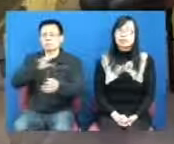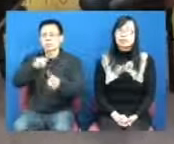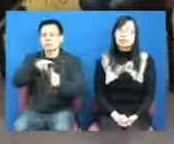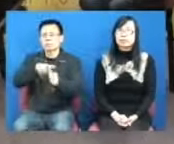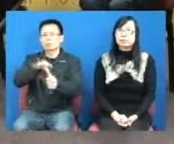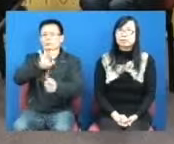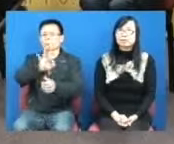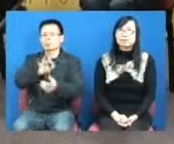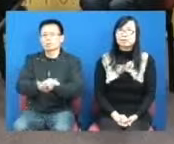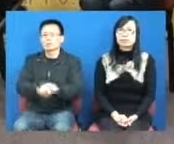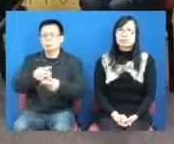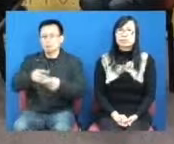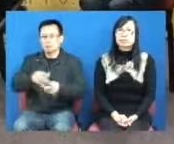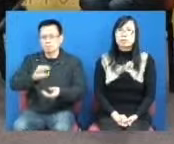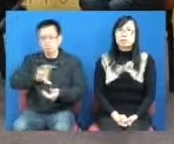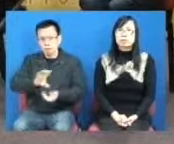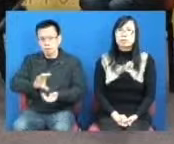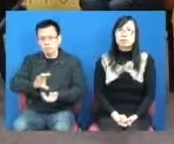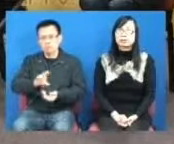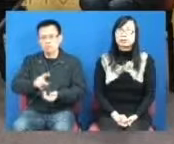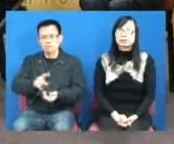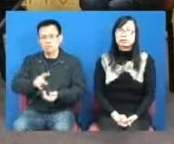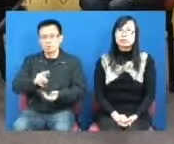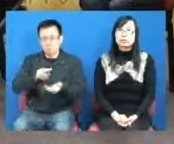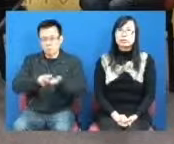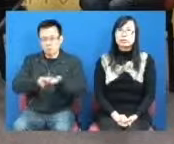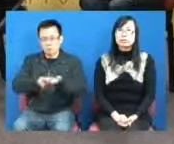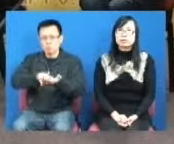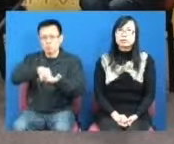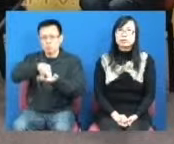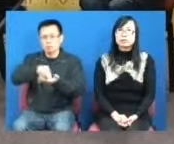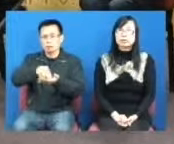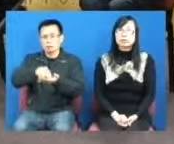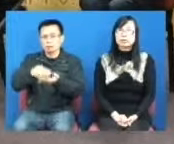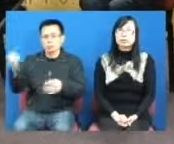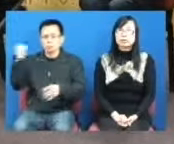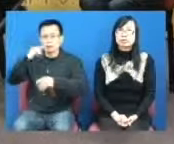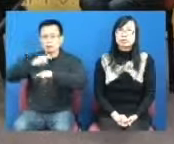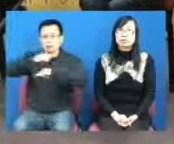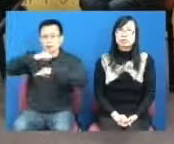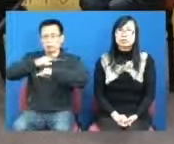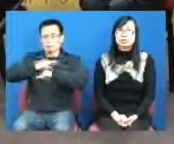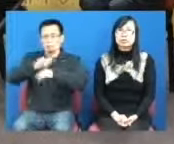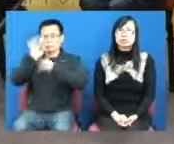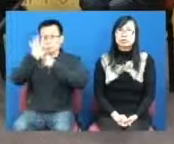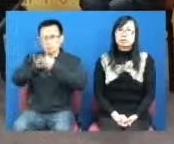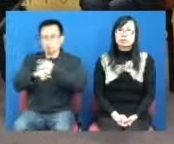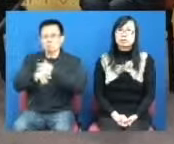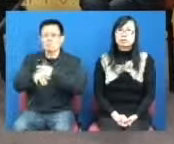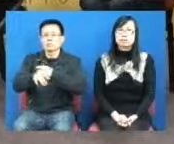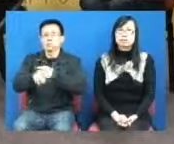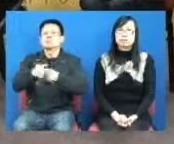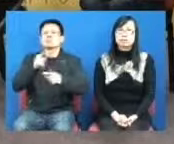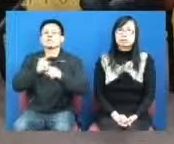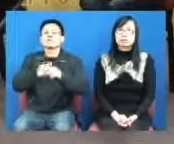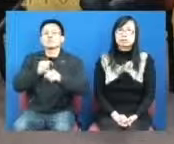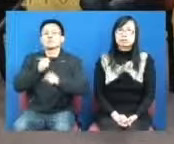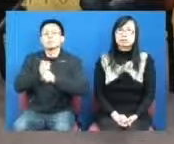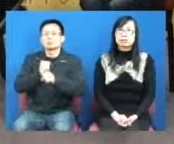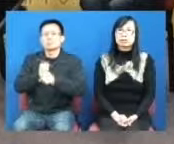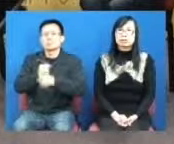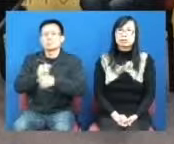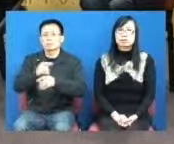錢基本上在設立了這個NPF之後本身在這個制度有一些